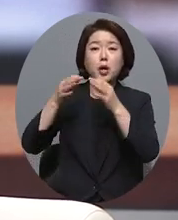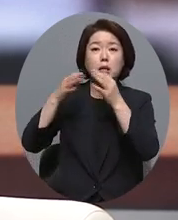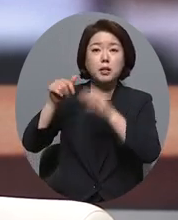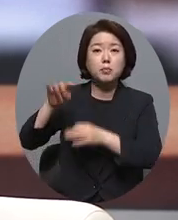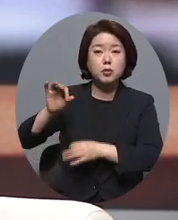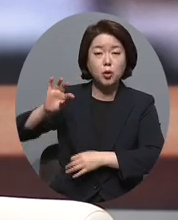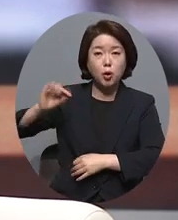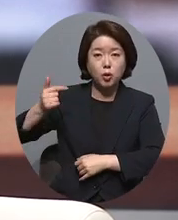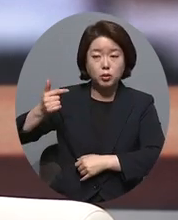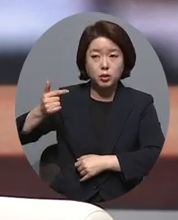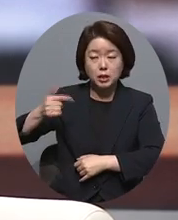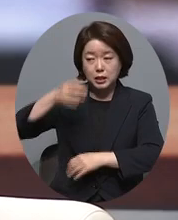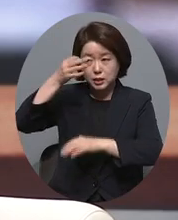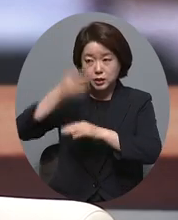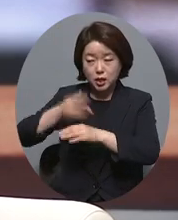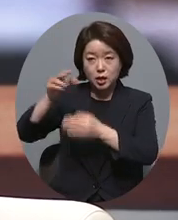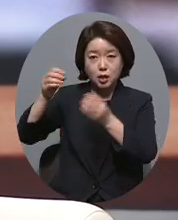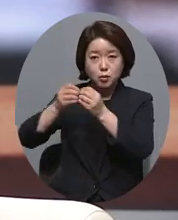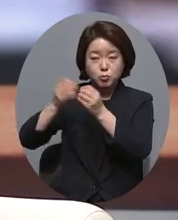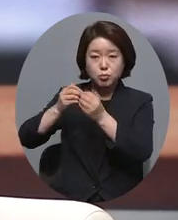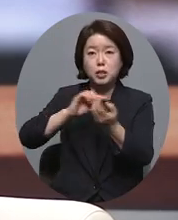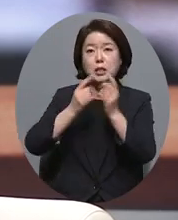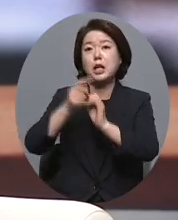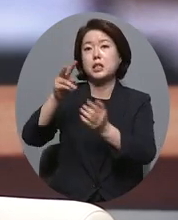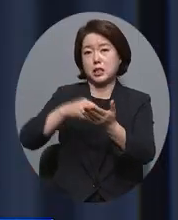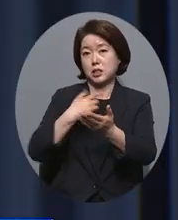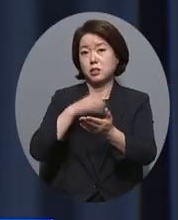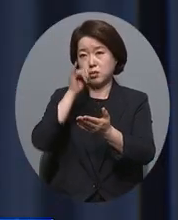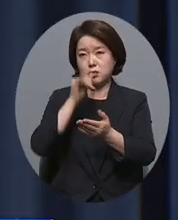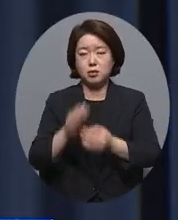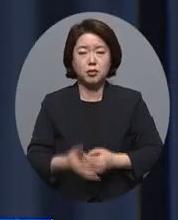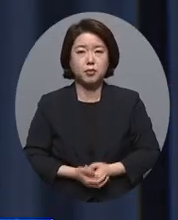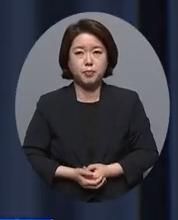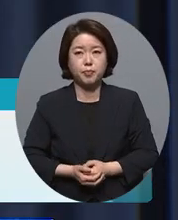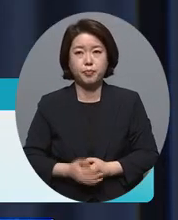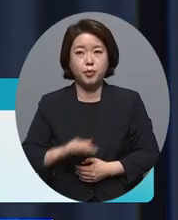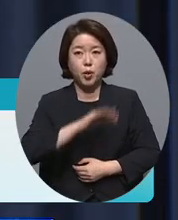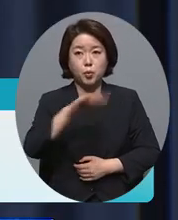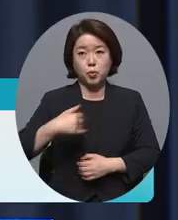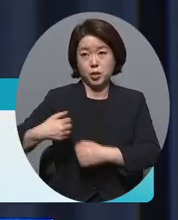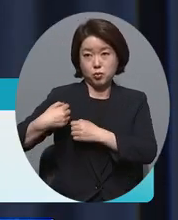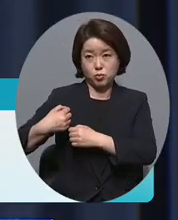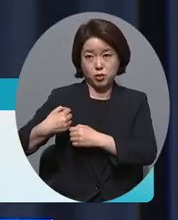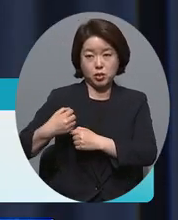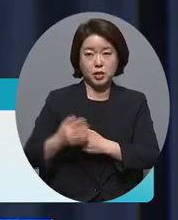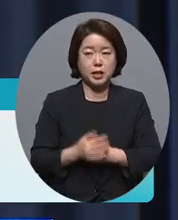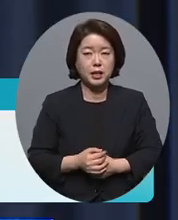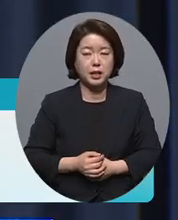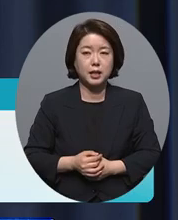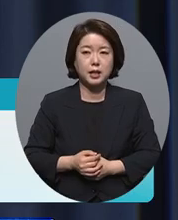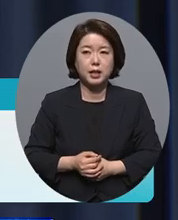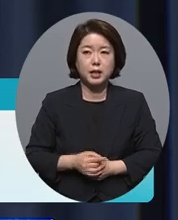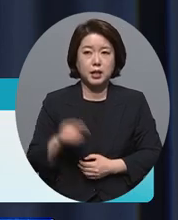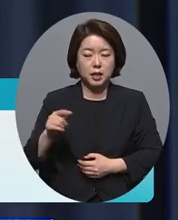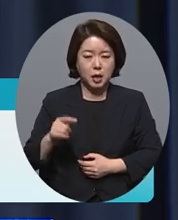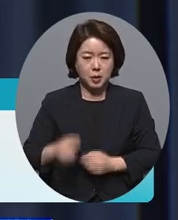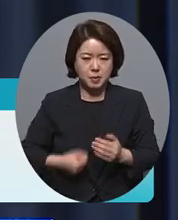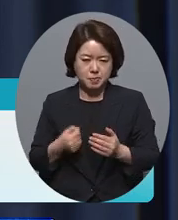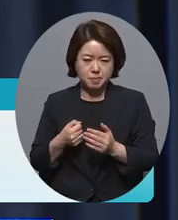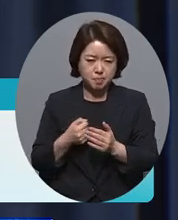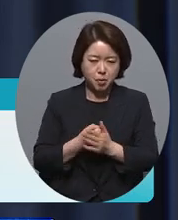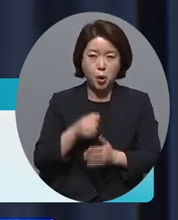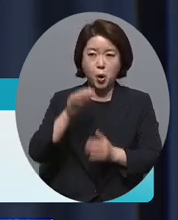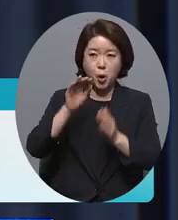했던 인물이기도 합니다 그 몫을 다시 한번 듣겠습니다 우리 군인들은 정장의 결심